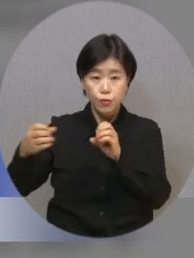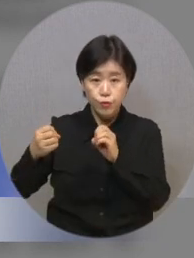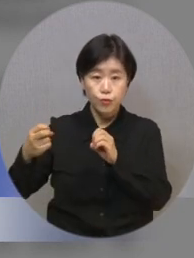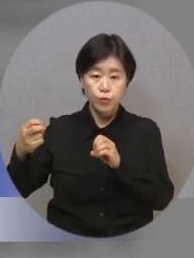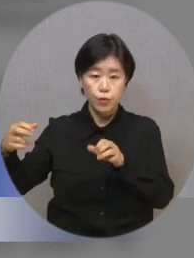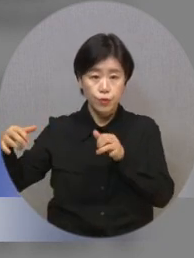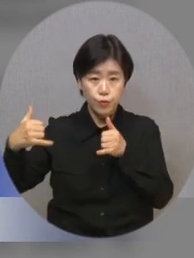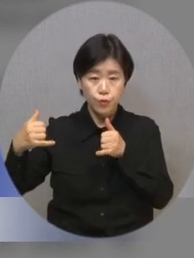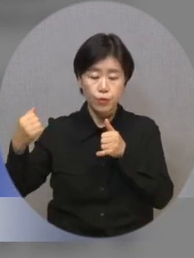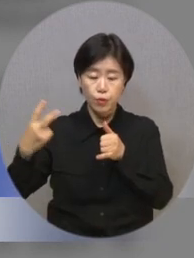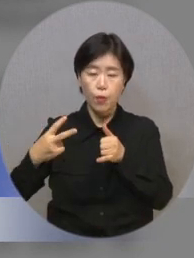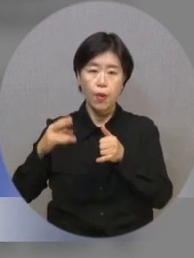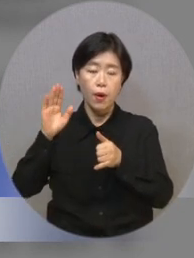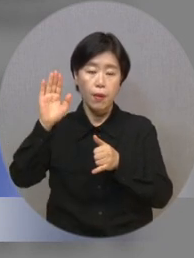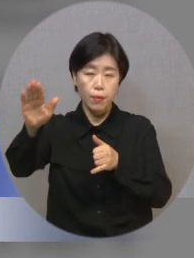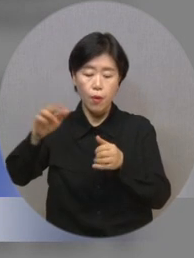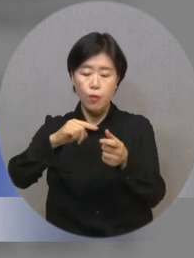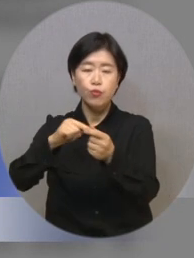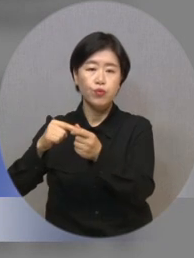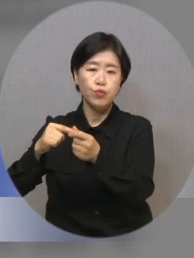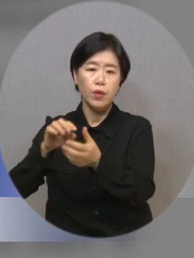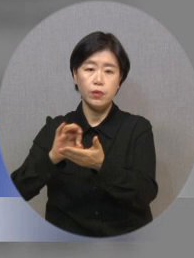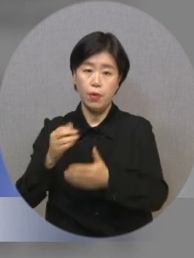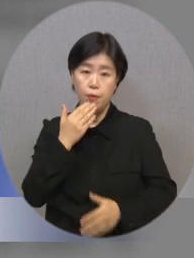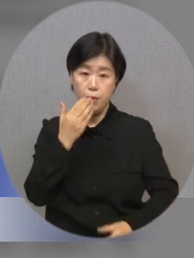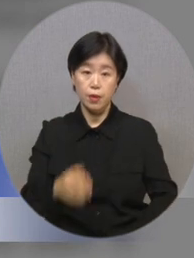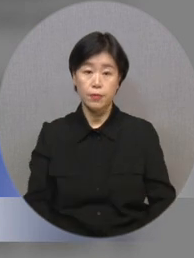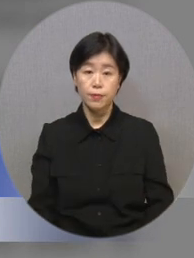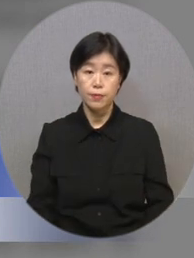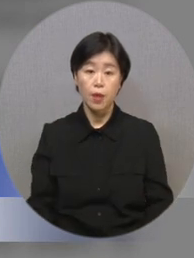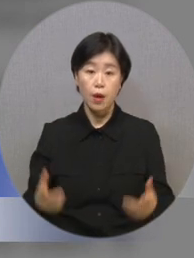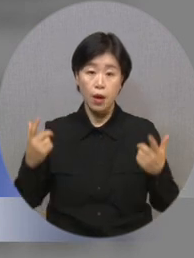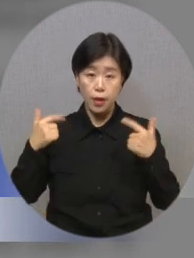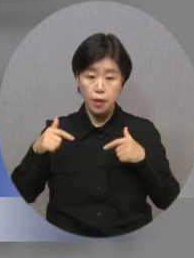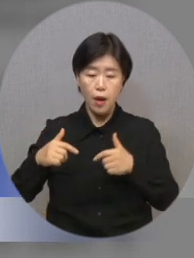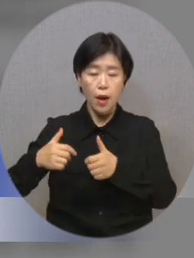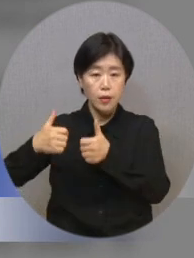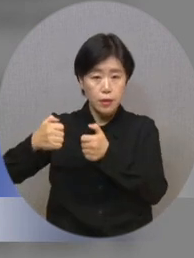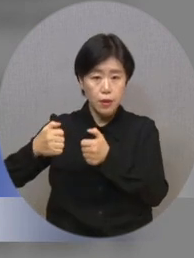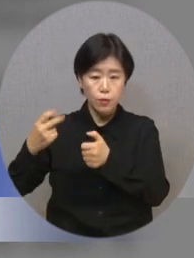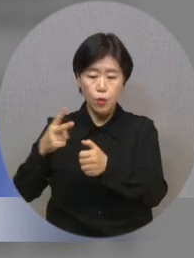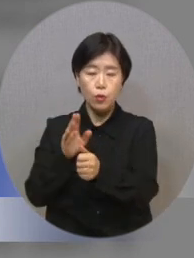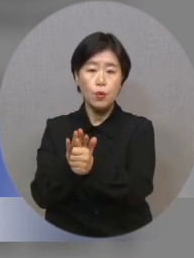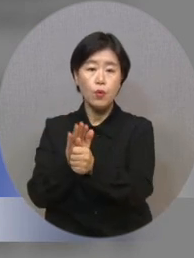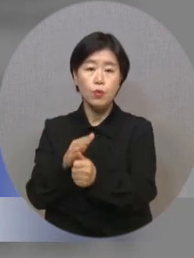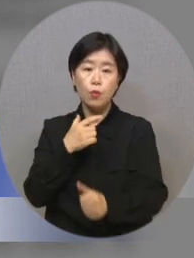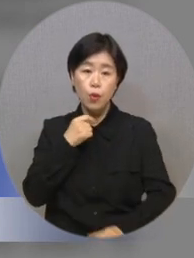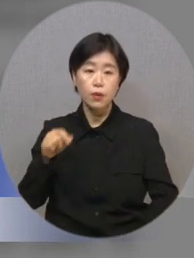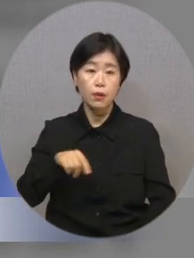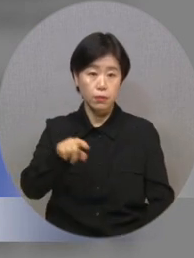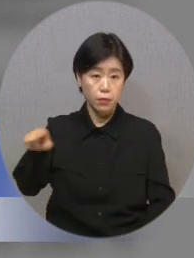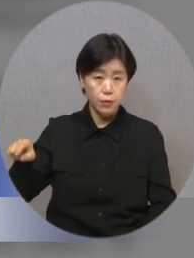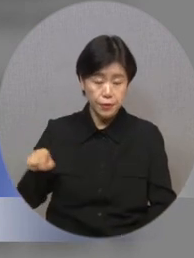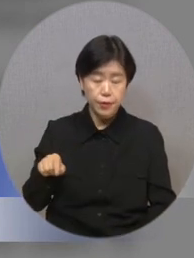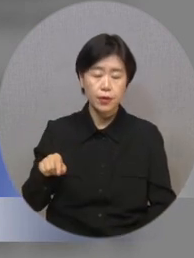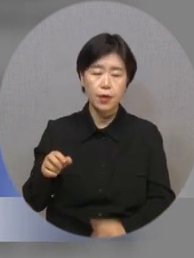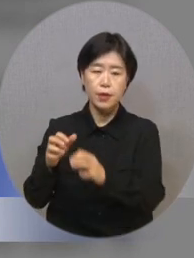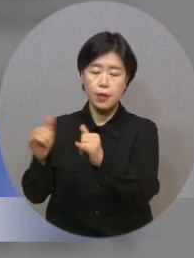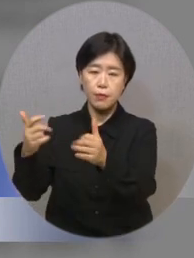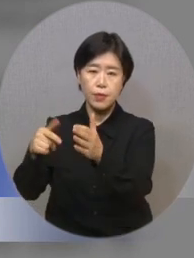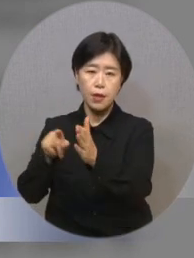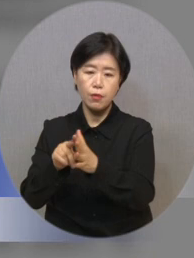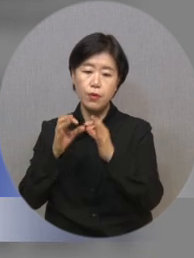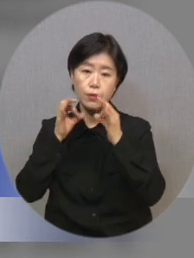예정이라고 말했습니다 한편 복지부는 언제든지 상담과 도움의 손길을 건내는 자살예방 상담전화